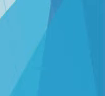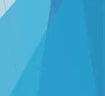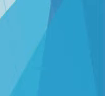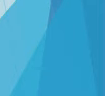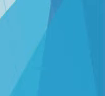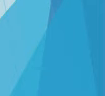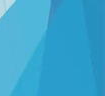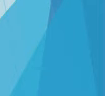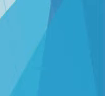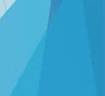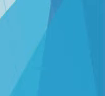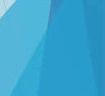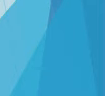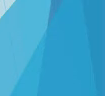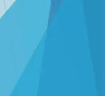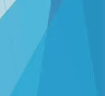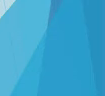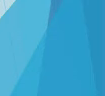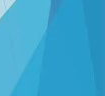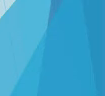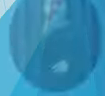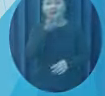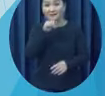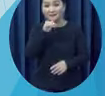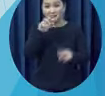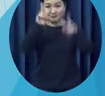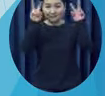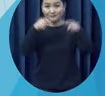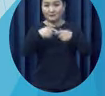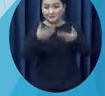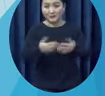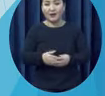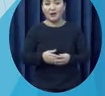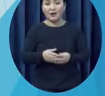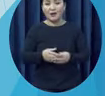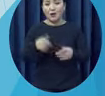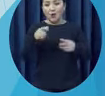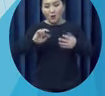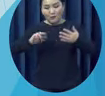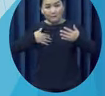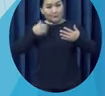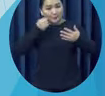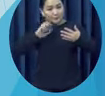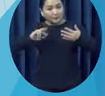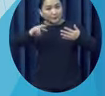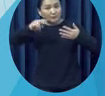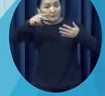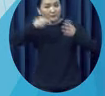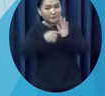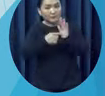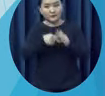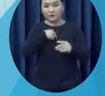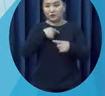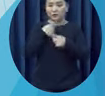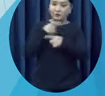явагддаг учраас энэ насыг одоо шилжилтийн нас гэж бас нэрлэдэг. А тэгэхээр ингээд олон шилжилт хөдөлгөө явагдхаараа яалтчгүй их бага хэмжээгээр